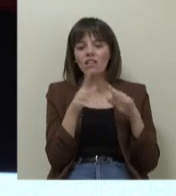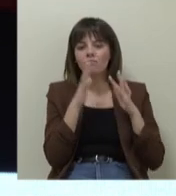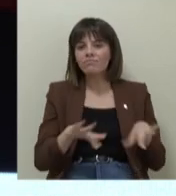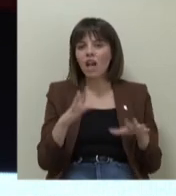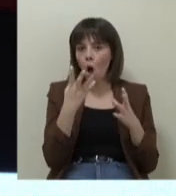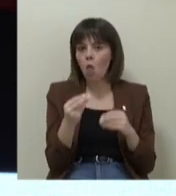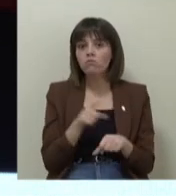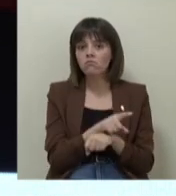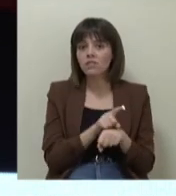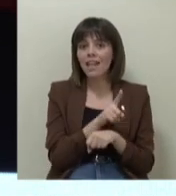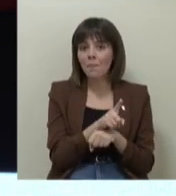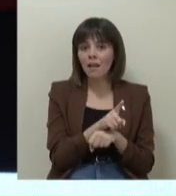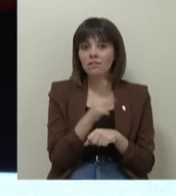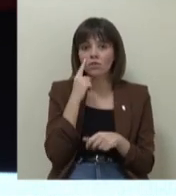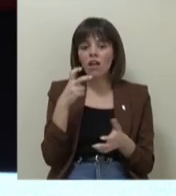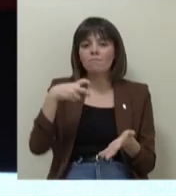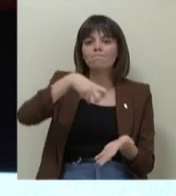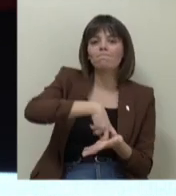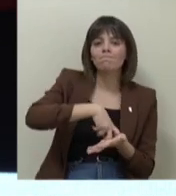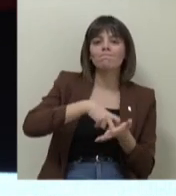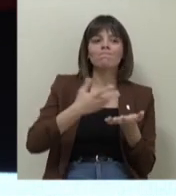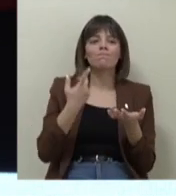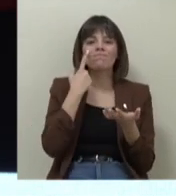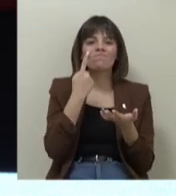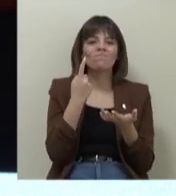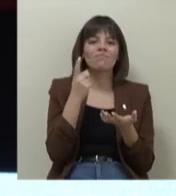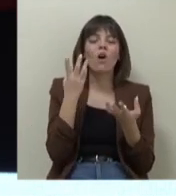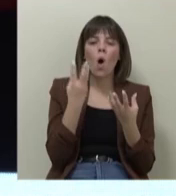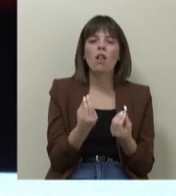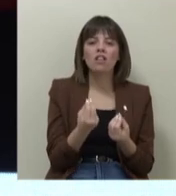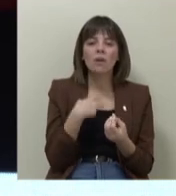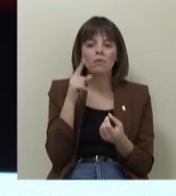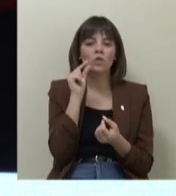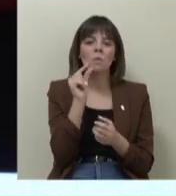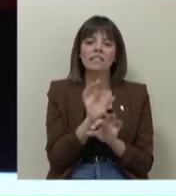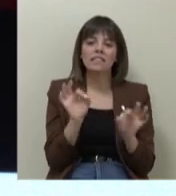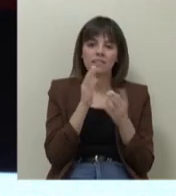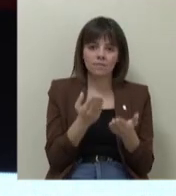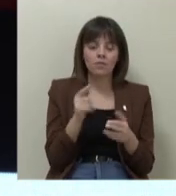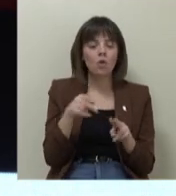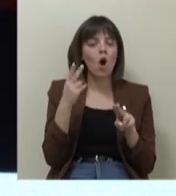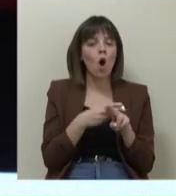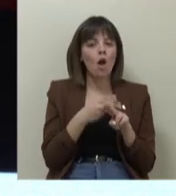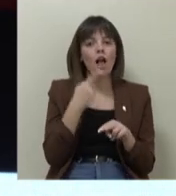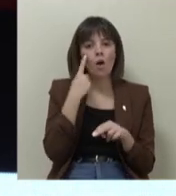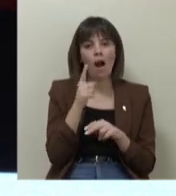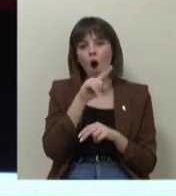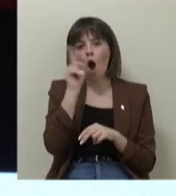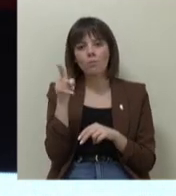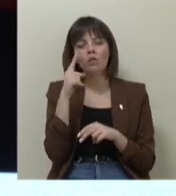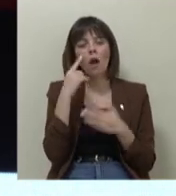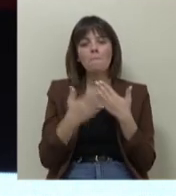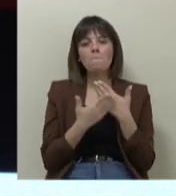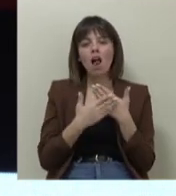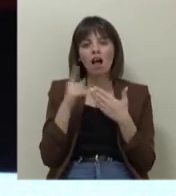zaman dizüstü çökecektir. Ondan hiç kuşkum yok. Bugün de örneği yine öbür bölgeden verelim.